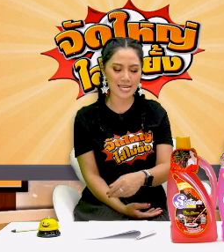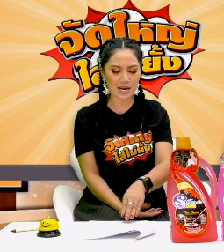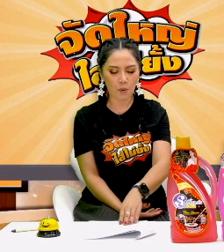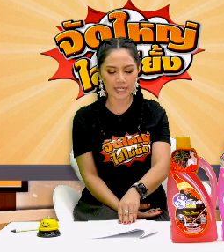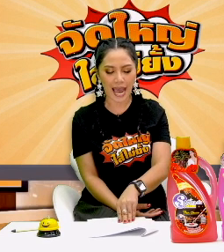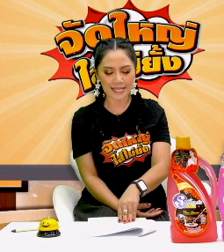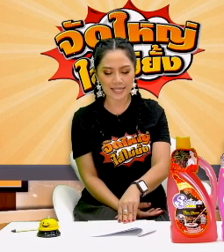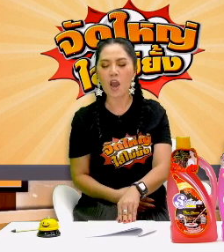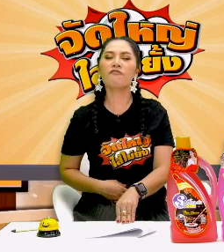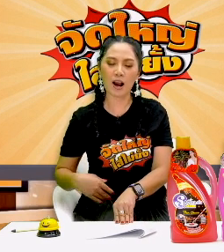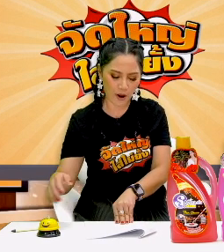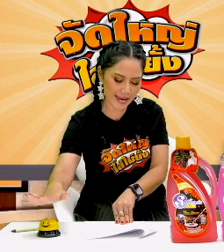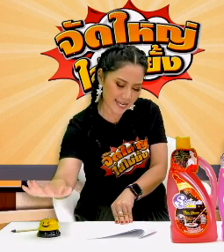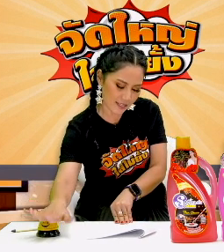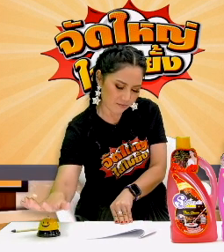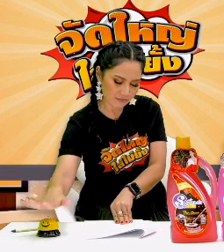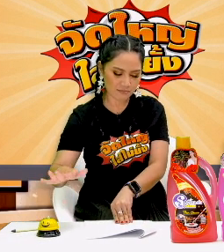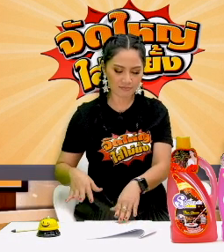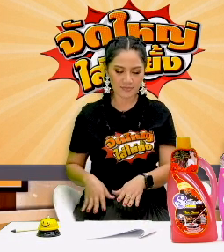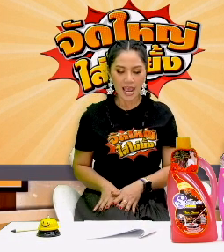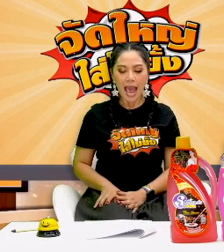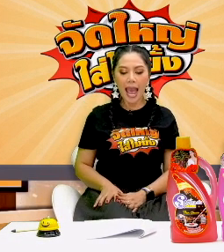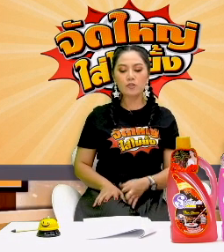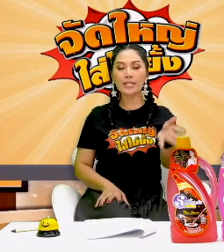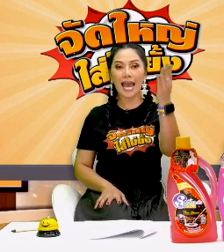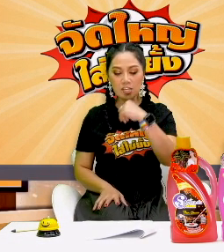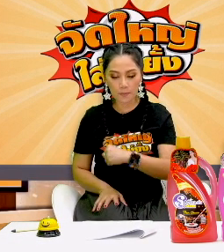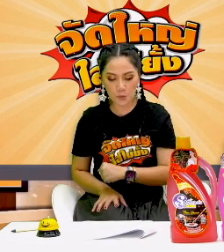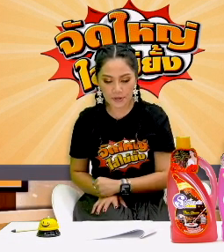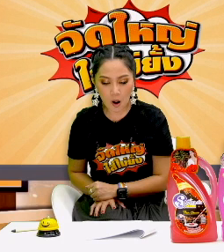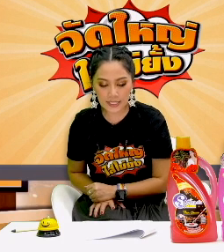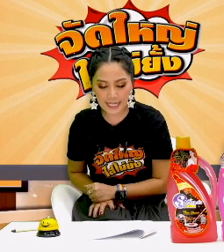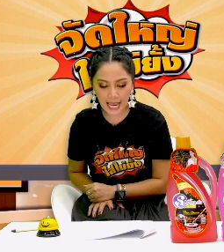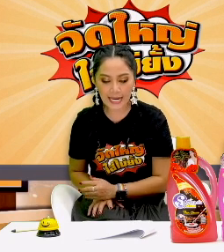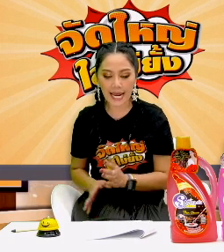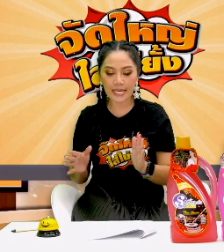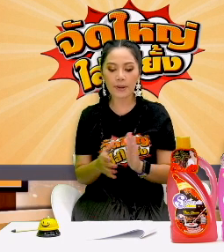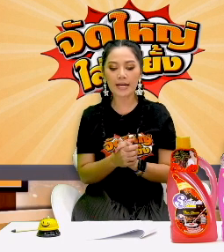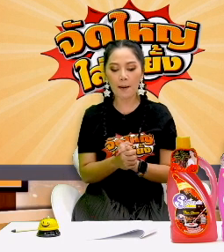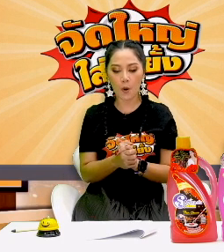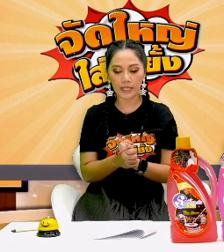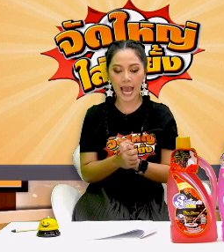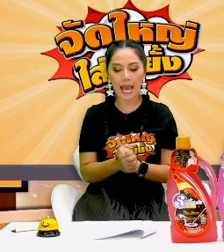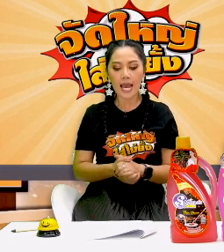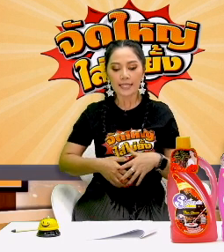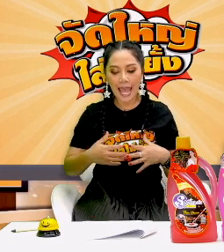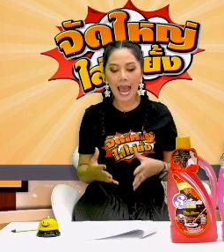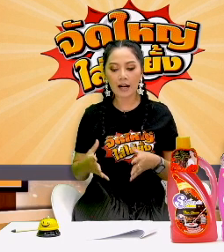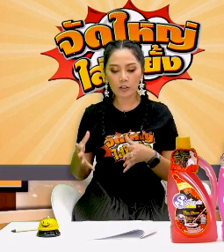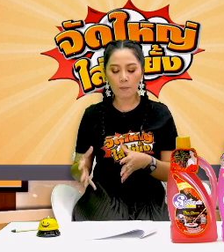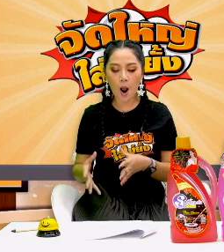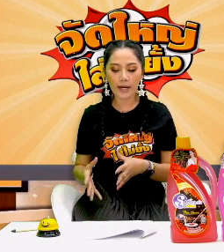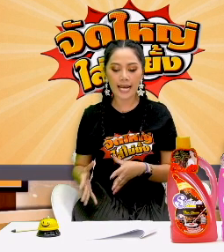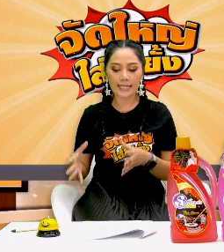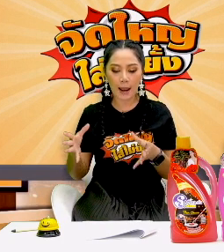ได้เสร็จสิ้นกระบวนการเลยสักทีฝากไว้ให้คิดส่วนการสอบสวนโรคเนี่ยนะจ๊ะขณะนี้ยังไม่ได้รับผลค่ะแต่ห